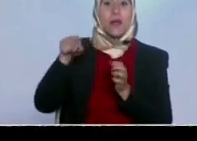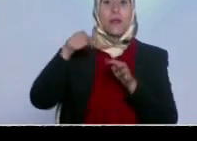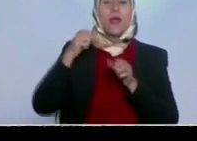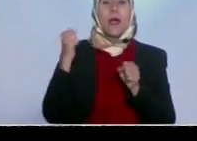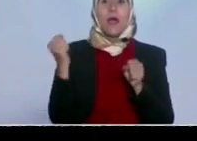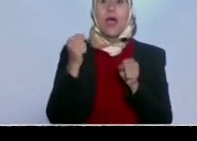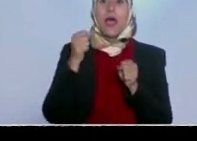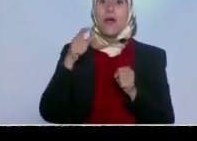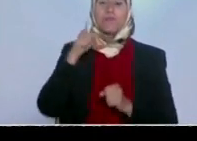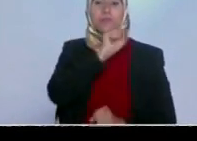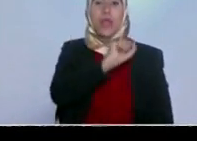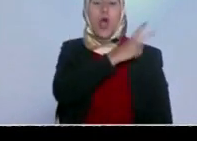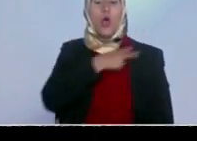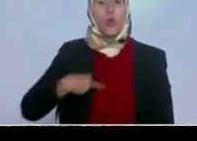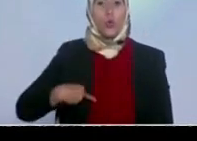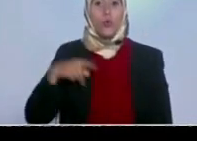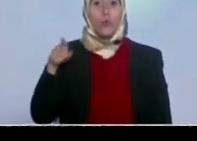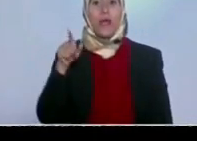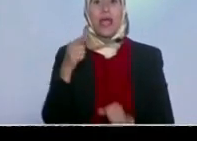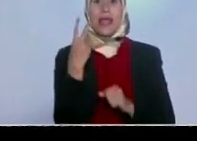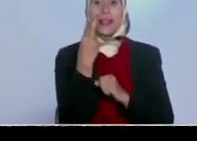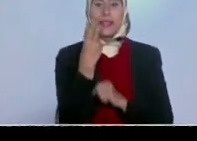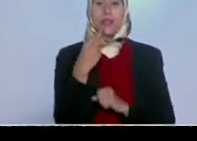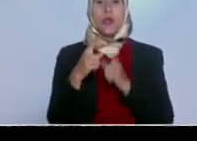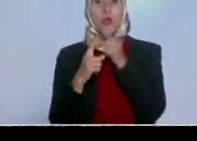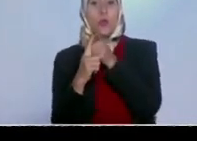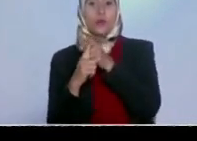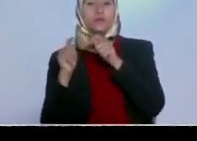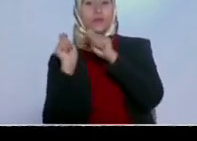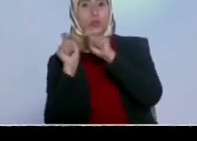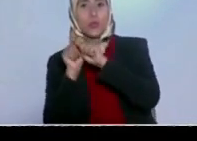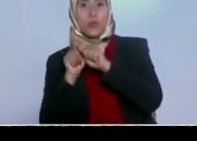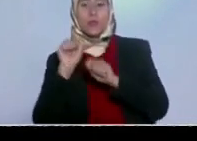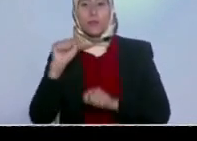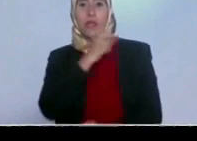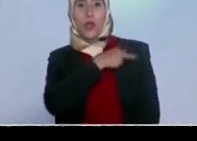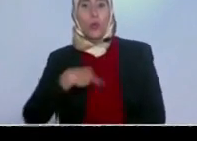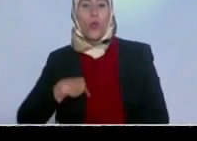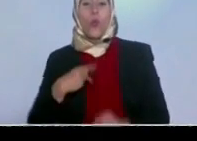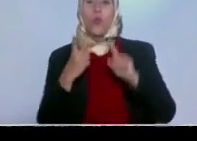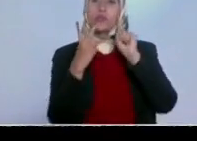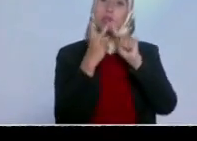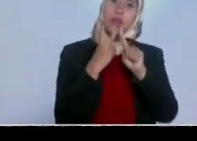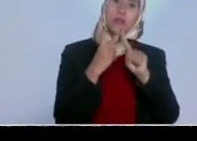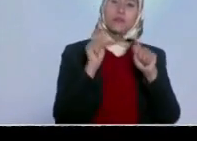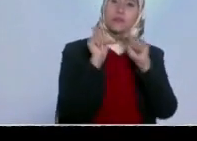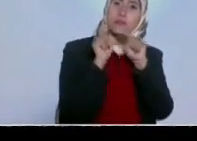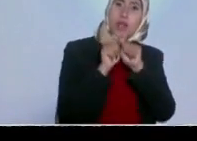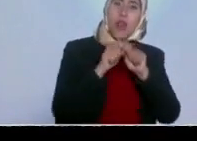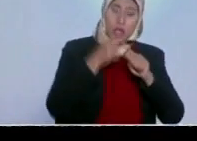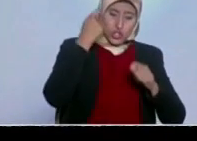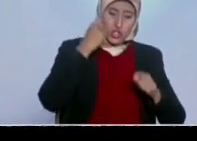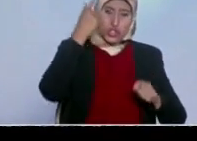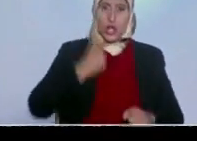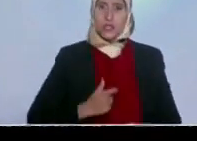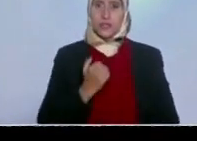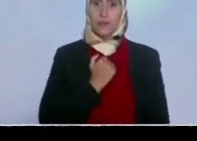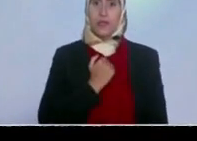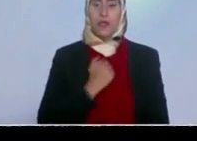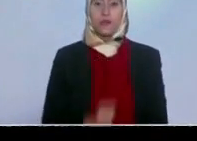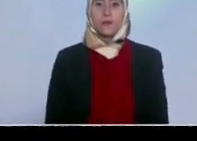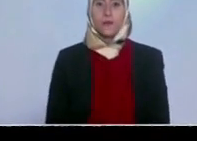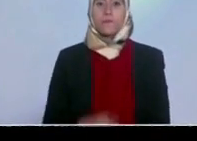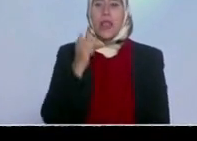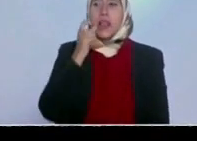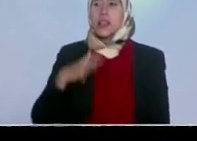مهمين جدا، منهم المحور التطوير المؤسسي ومنهم محور بناء القدرات. الناس كلها في كل المجالات